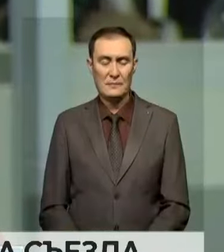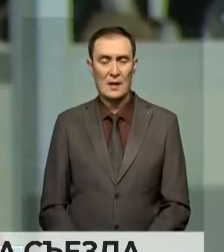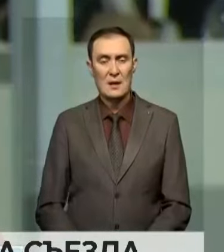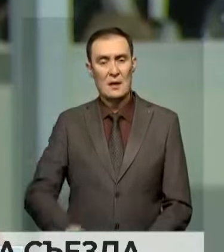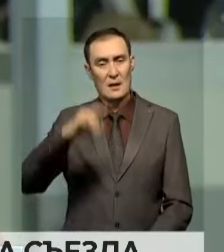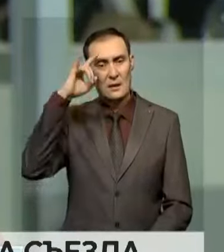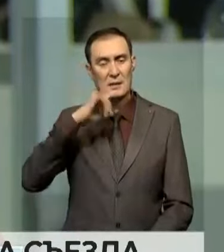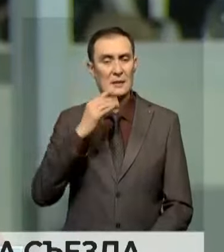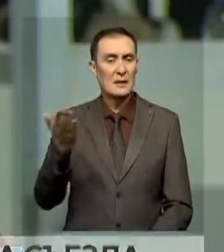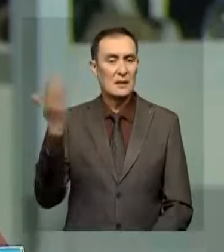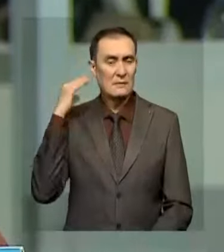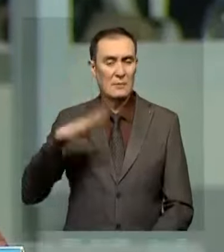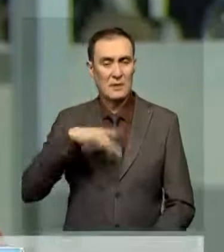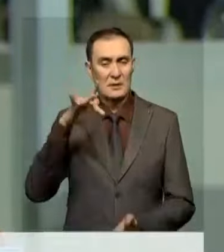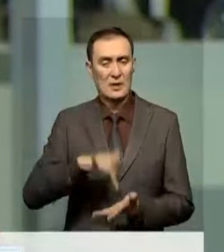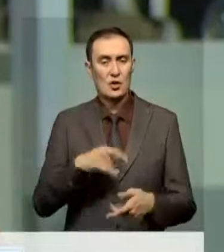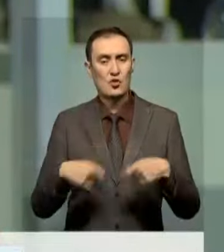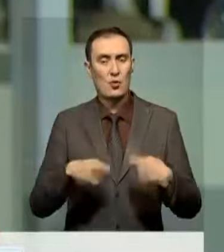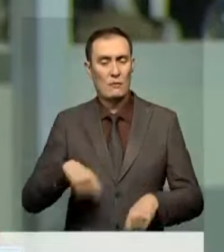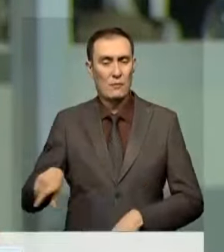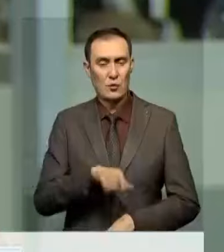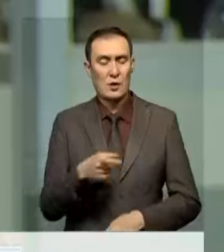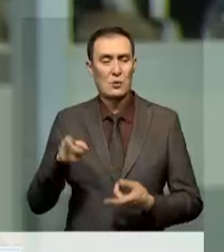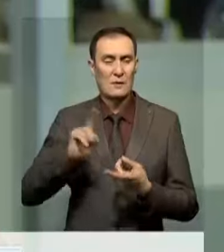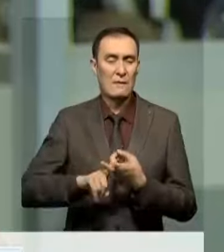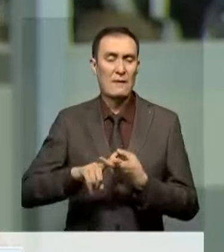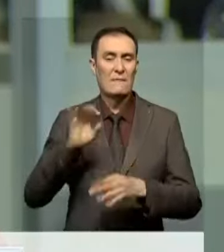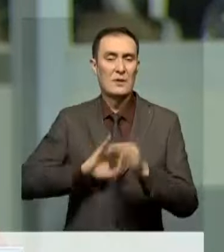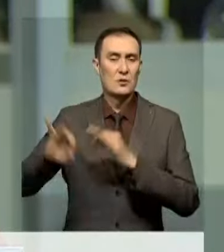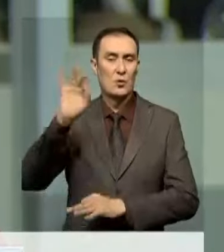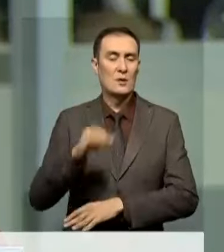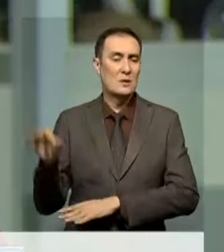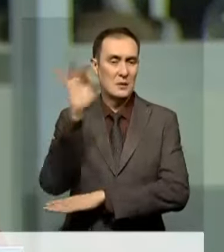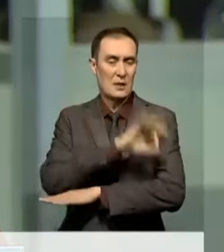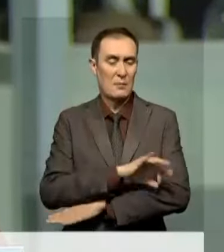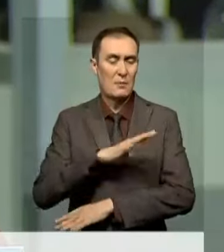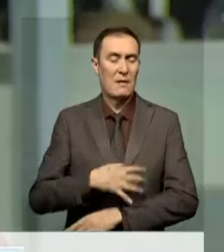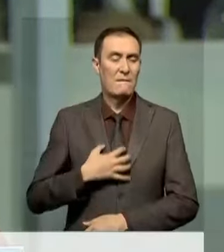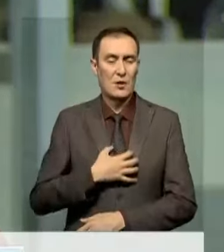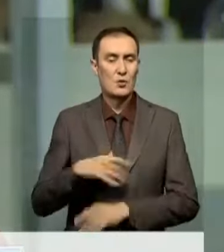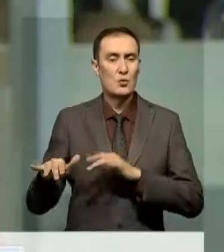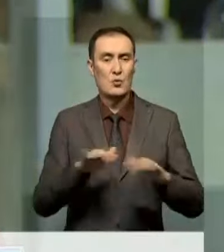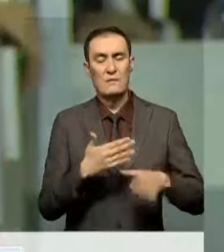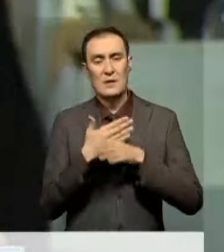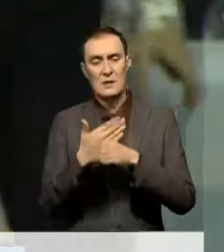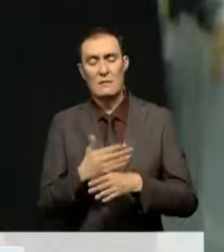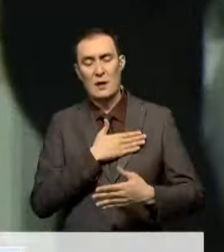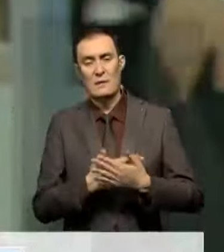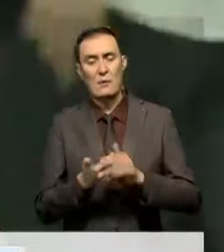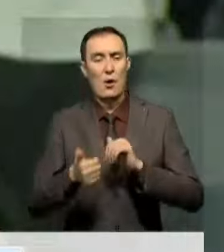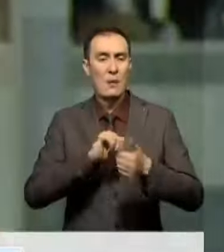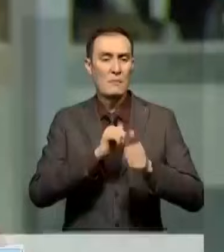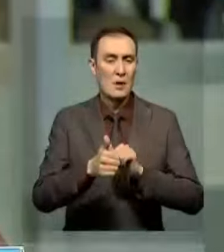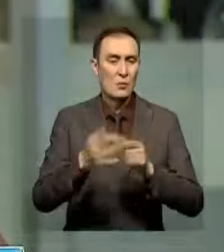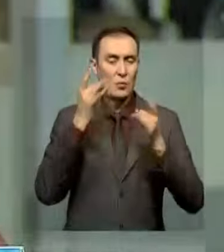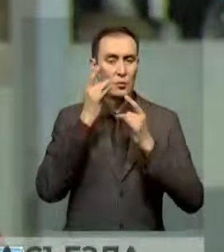Казахстан издавна был центром шелкового пути, который соединял Восток и Запад. Страна сыграла важную роль в содействии активному обмену